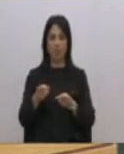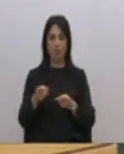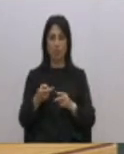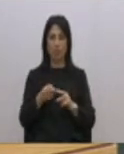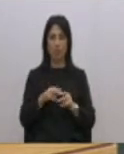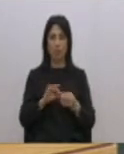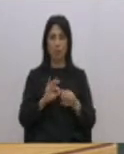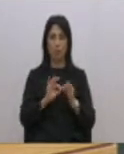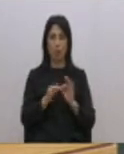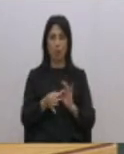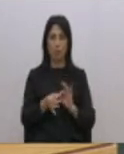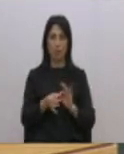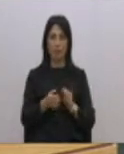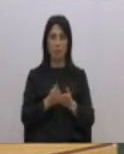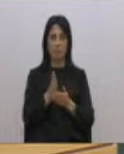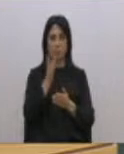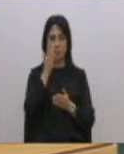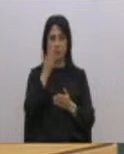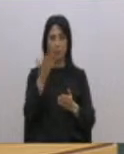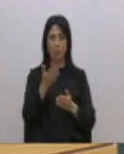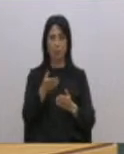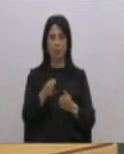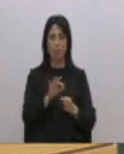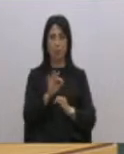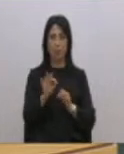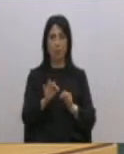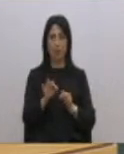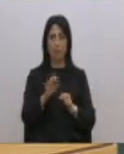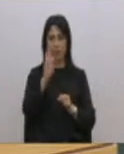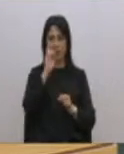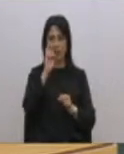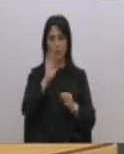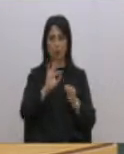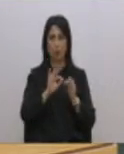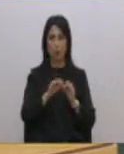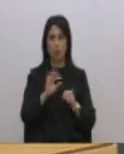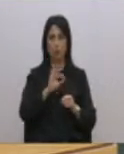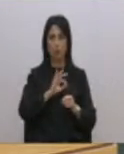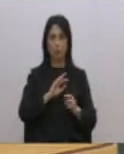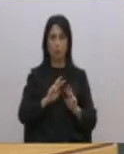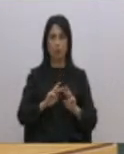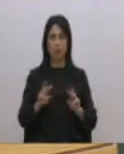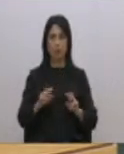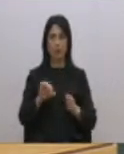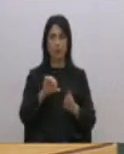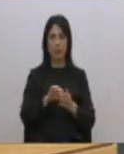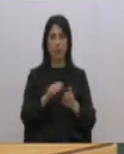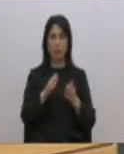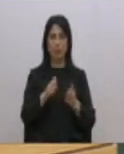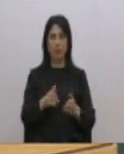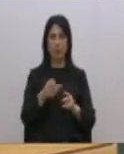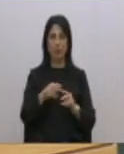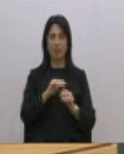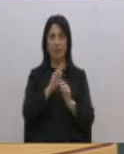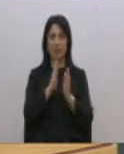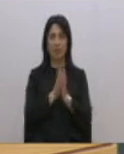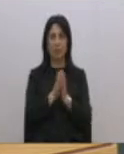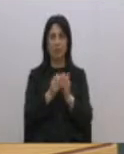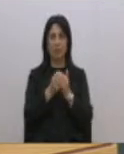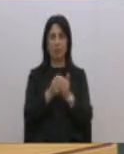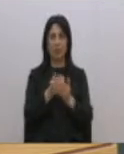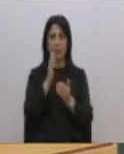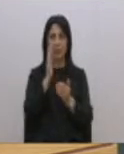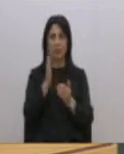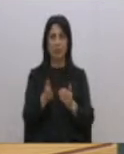im congratul i mizne bit romlitat, es proiect im taurobam, da congratul at justiții sami strom, armovat gina, es olaperi mihce